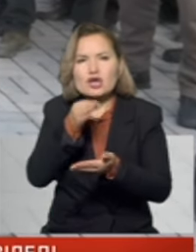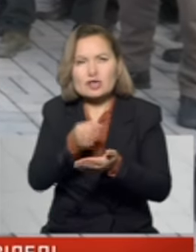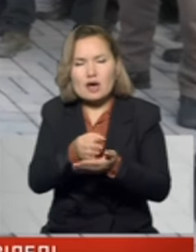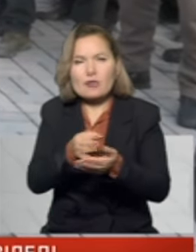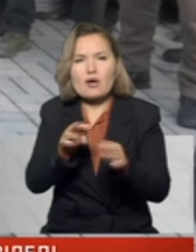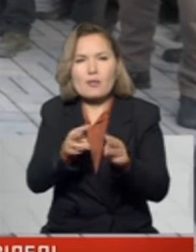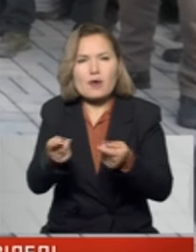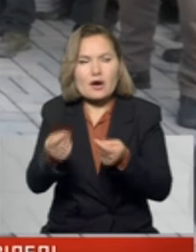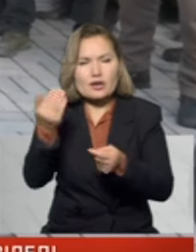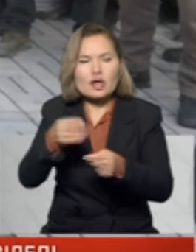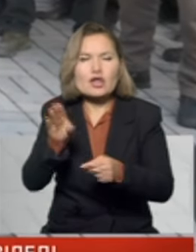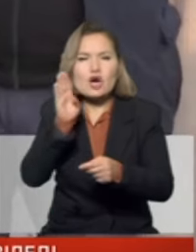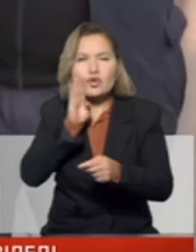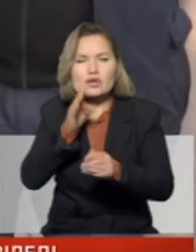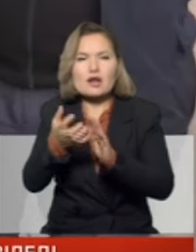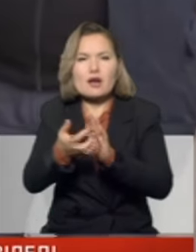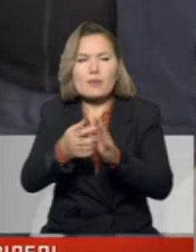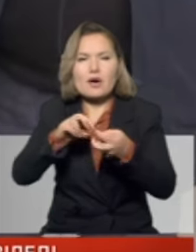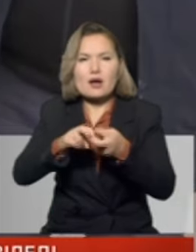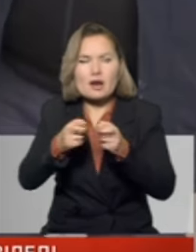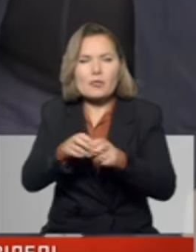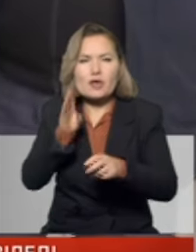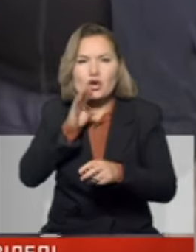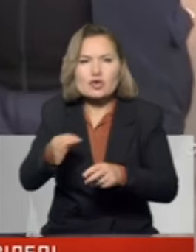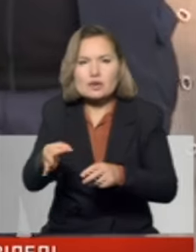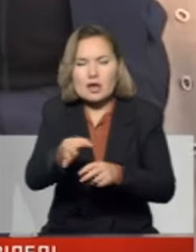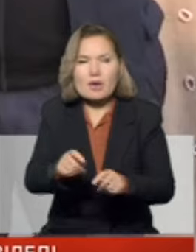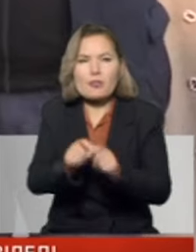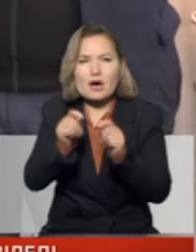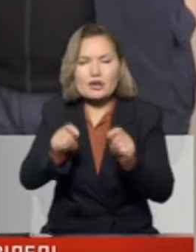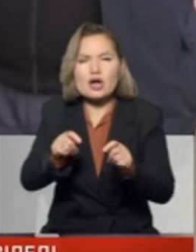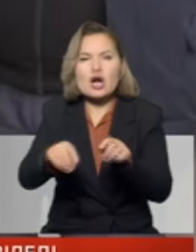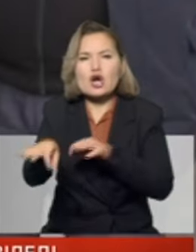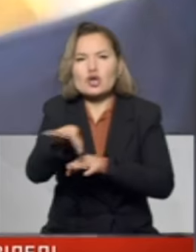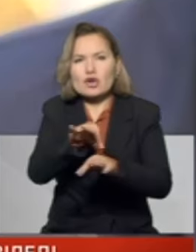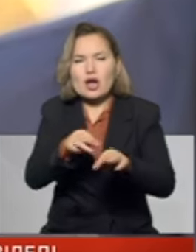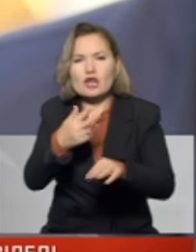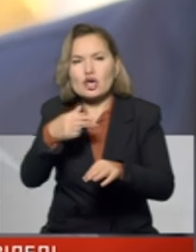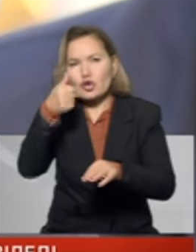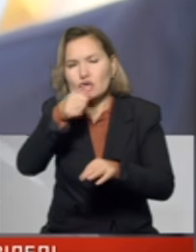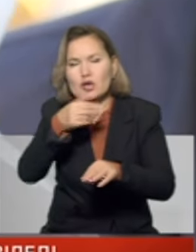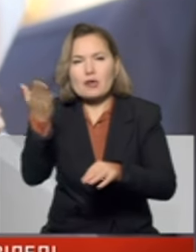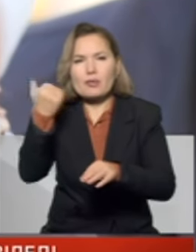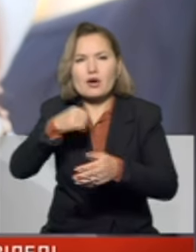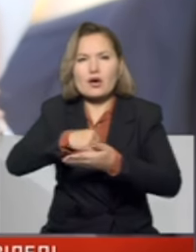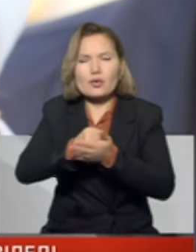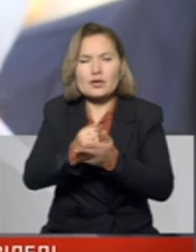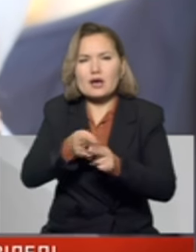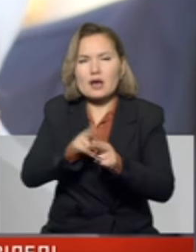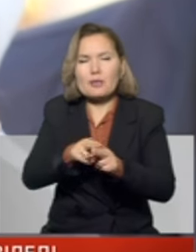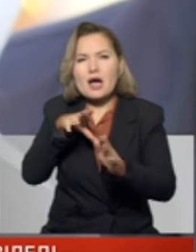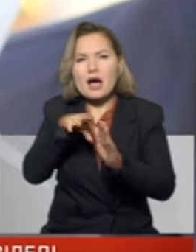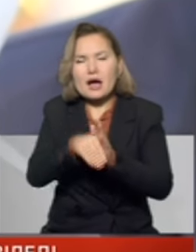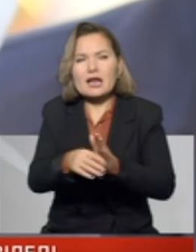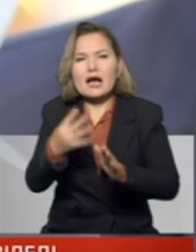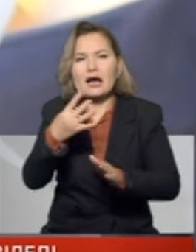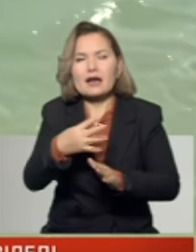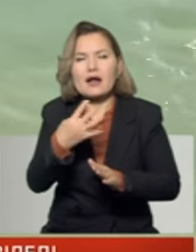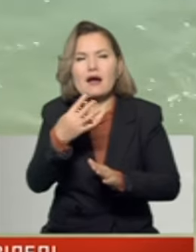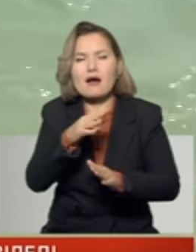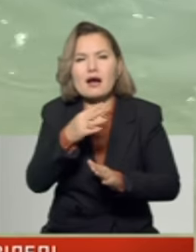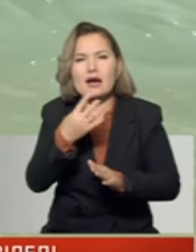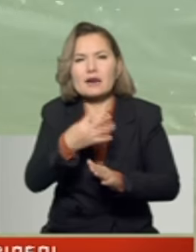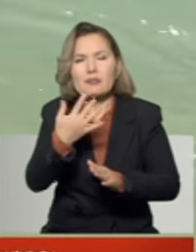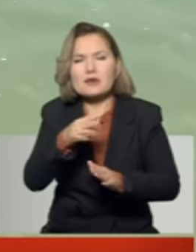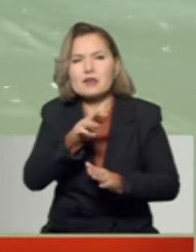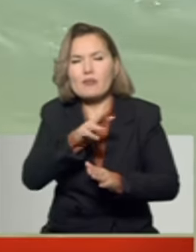сөзінше ағын су тапшылығын шешу үшін су қоймасын салу туралы жоба 3 жыл бұрын қолға алынған. Сыйымдылығы 45 миллион текше